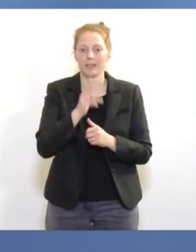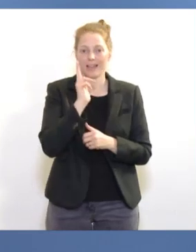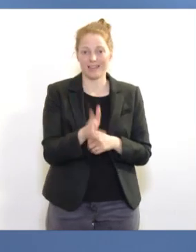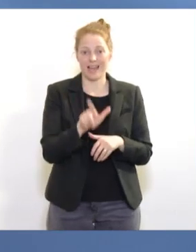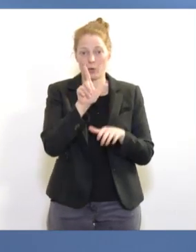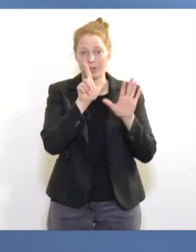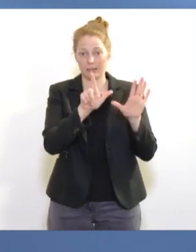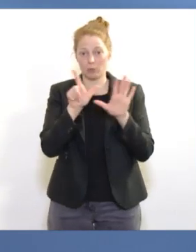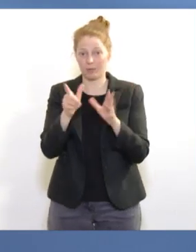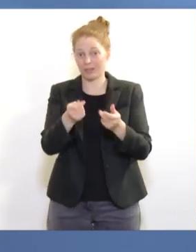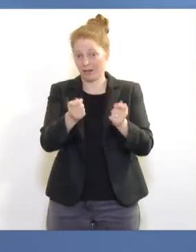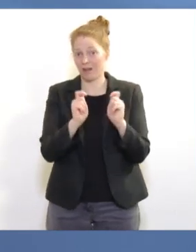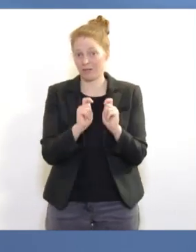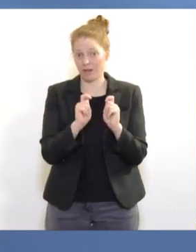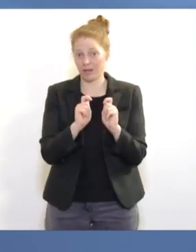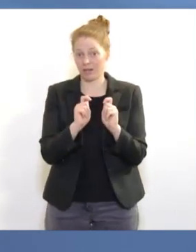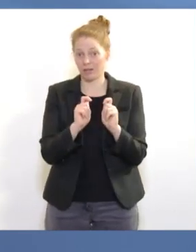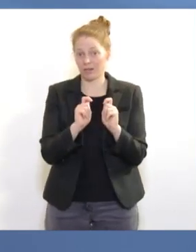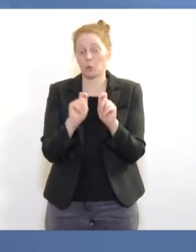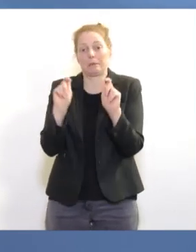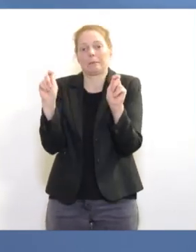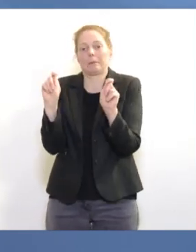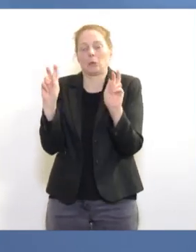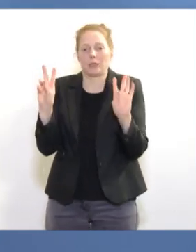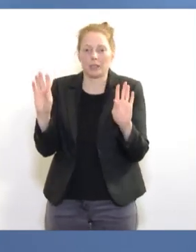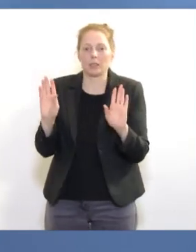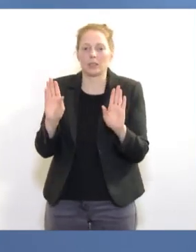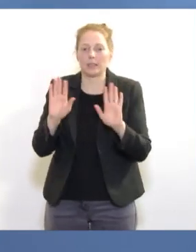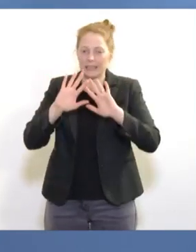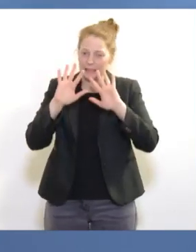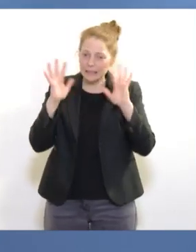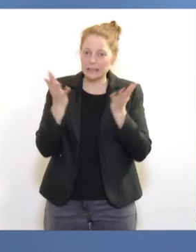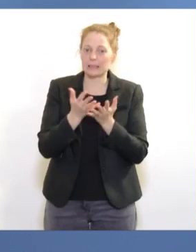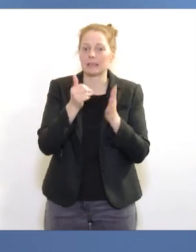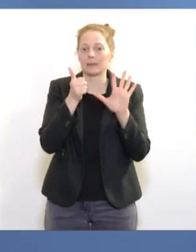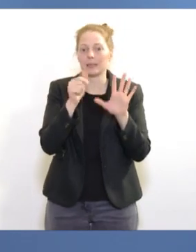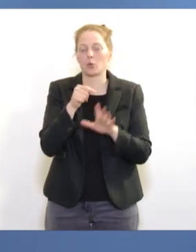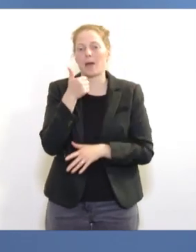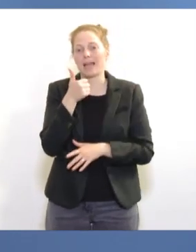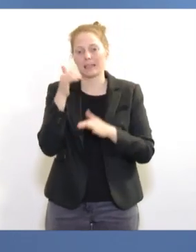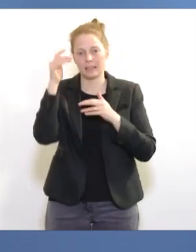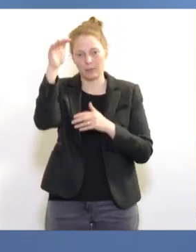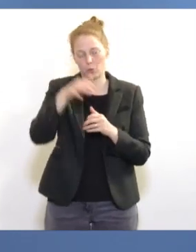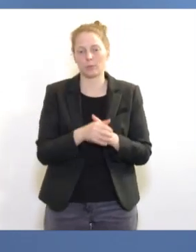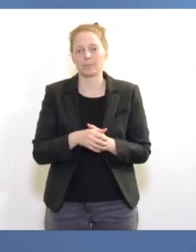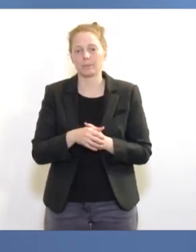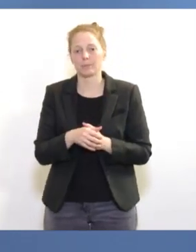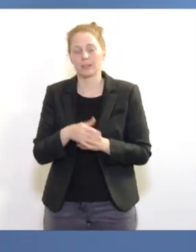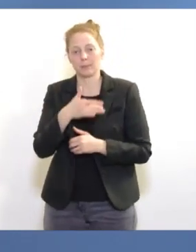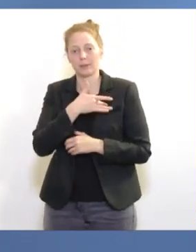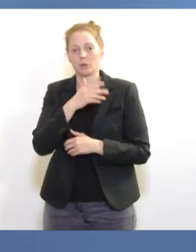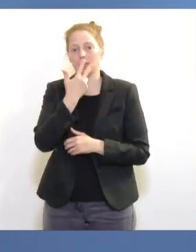377 Demanden sind im Moment noch am Hüßbar. Von einem Betrag von 6,1 Millionen betreffen